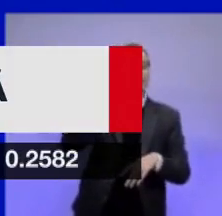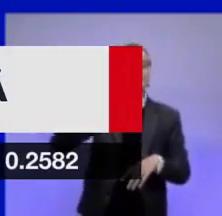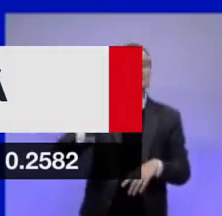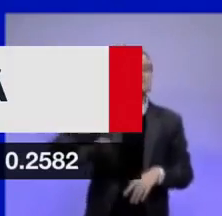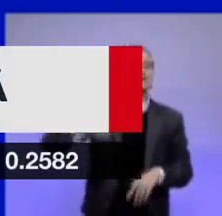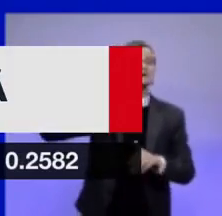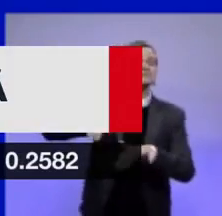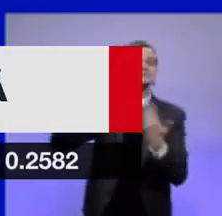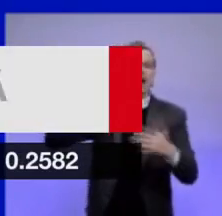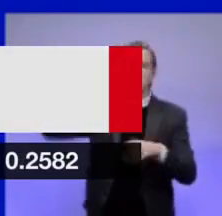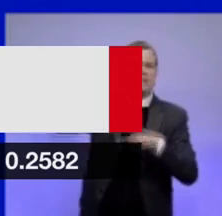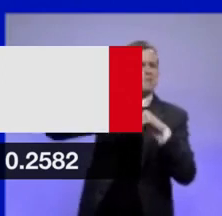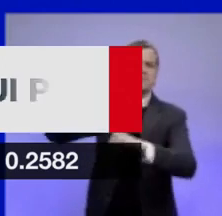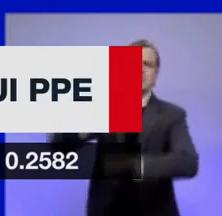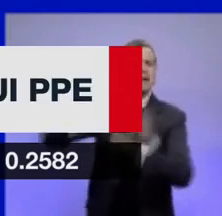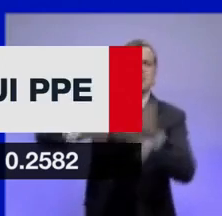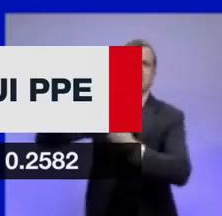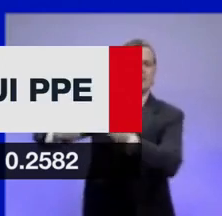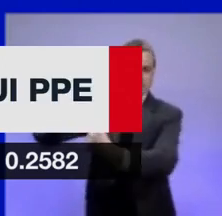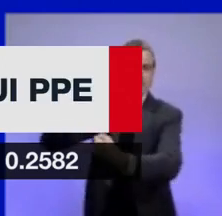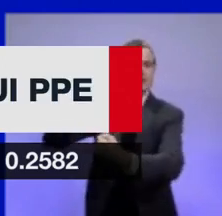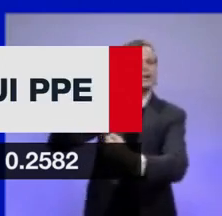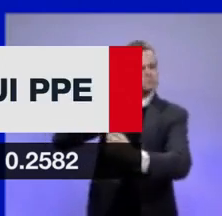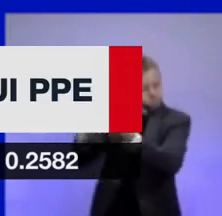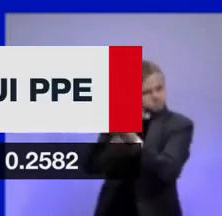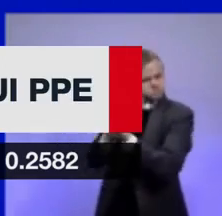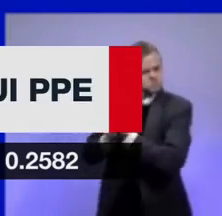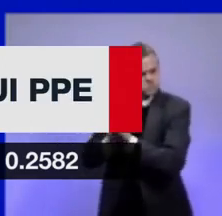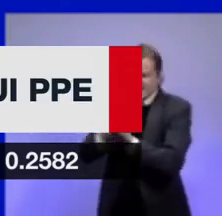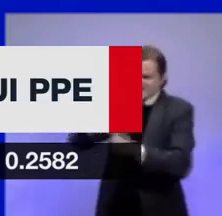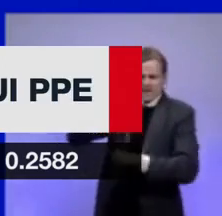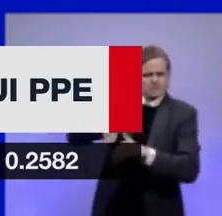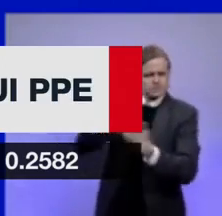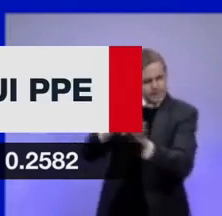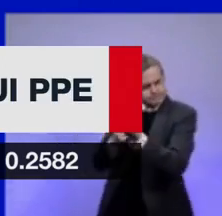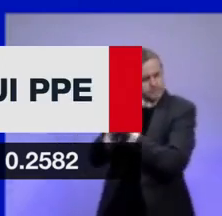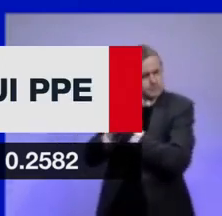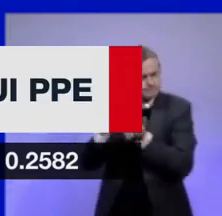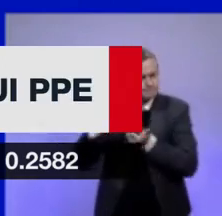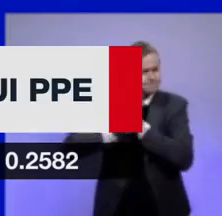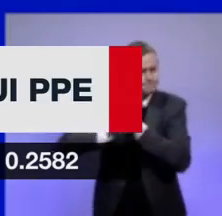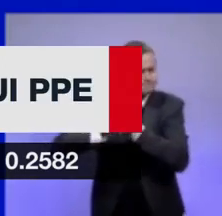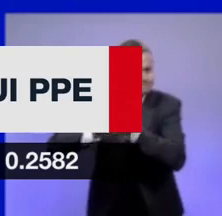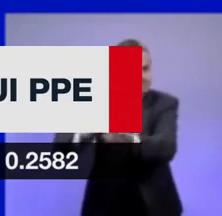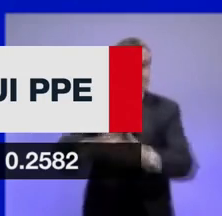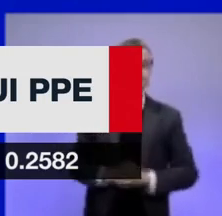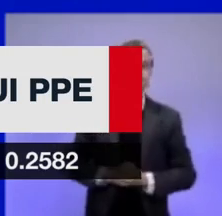poporul ucrainean în lupta lor îndreptățită pentru libertate împotriva agresiunii